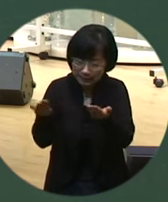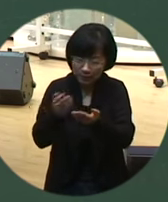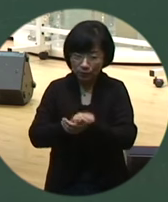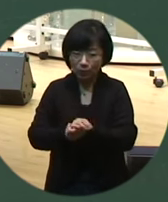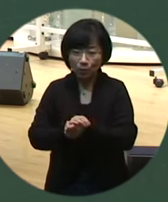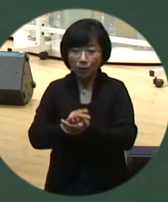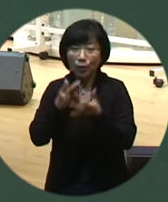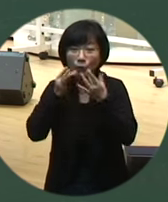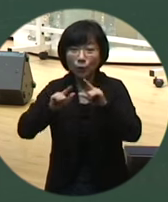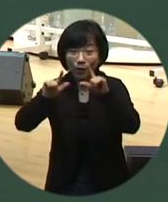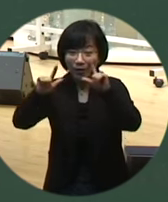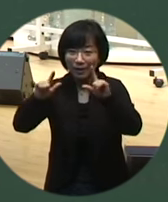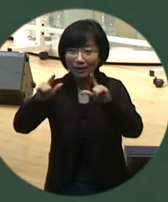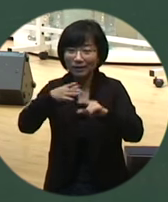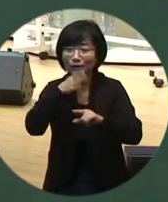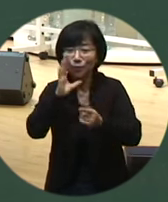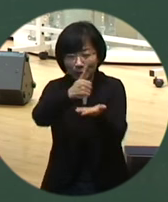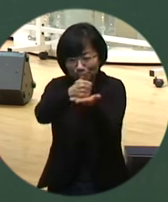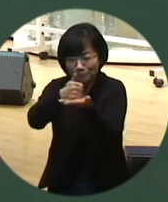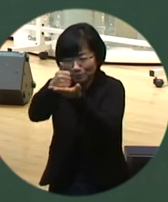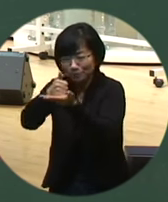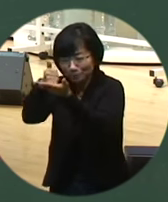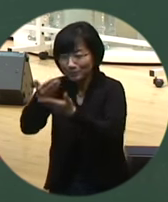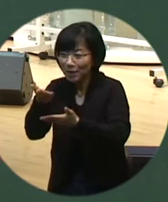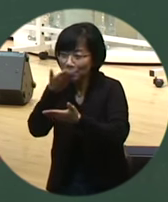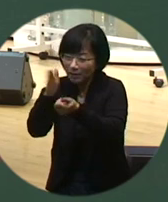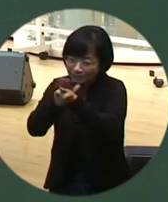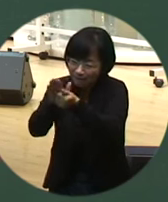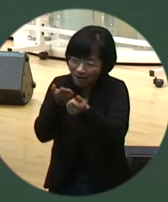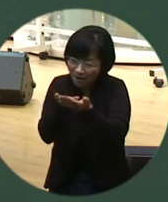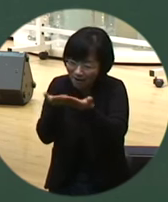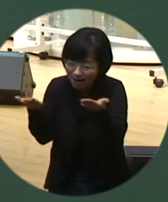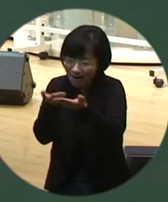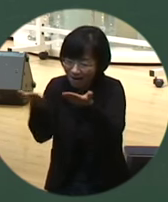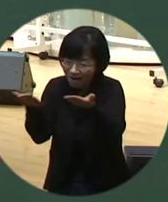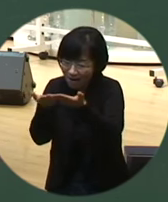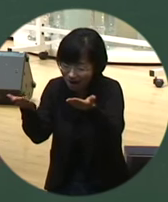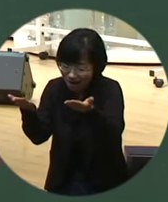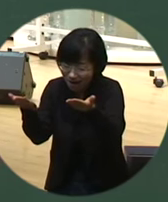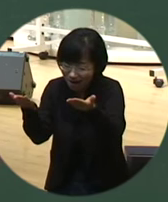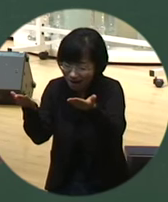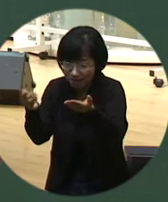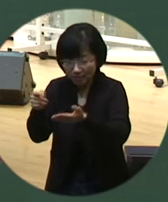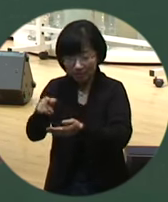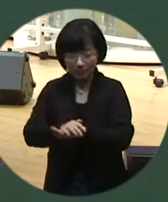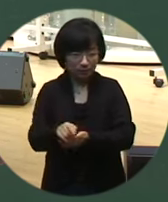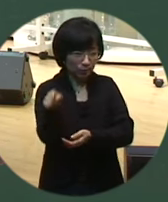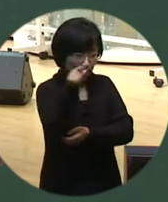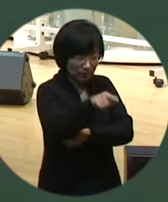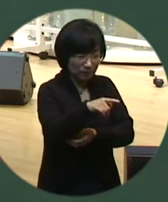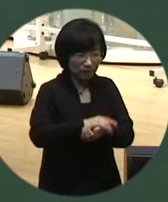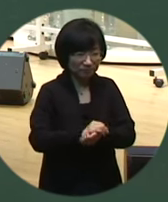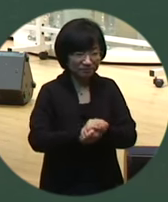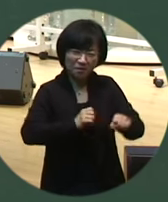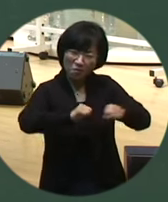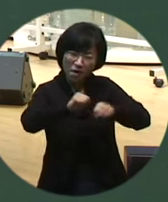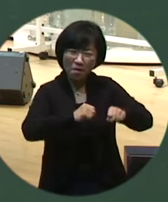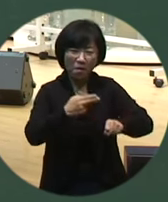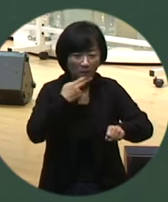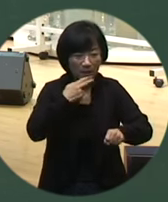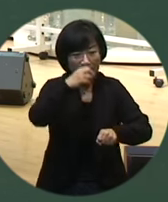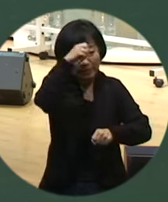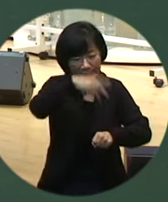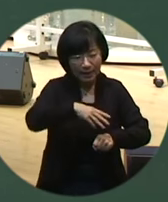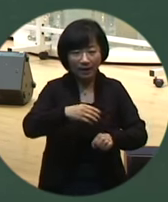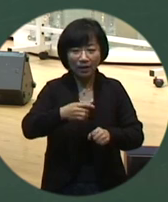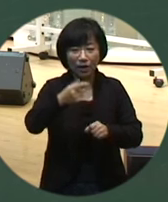들을까? 아니면은 뭐 별거 안 하면서 교회 다녀라 예수 믿어라 하는 요분 말을 들을까? Would they listen more to